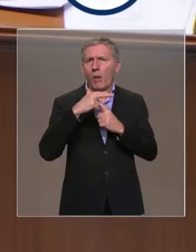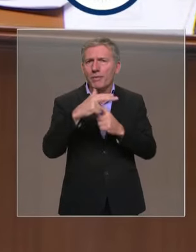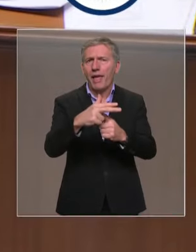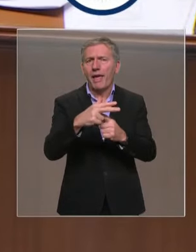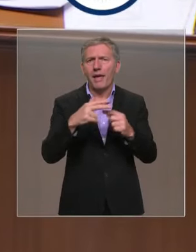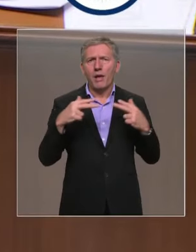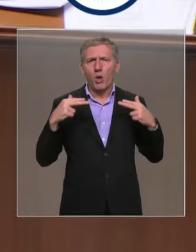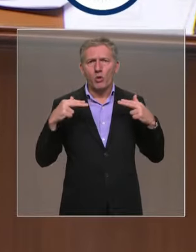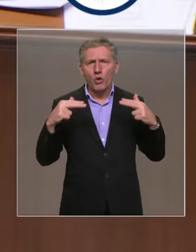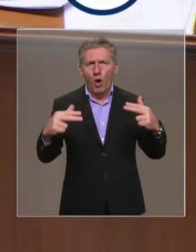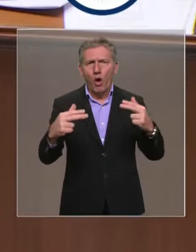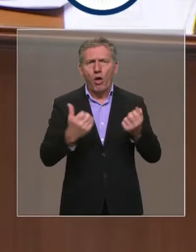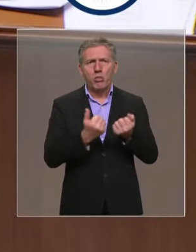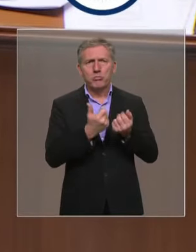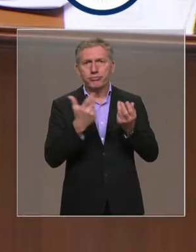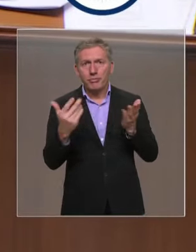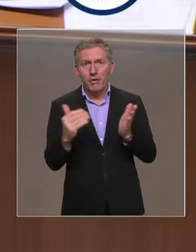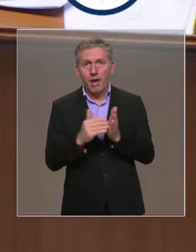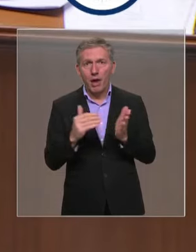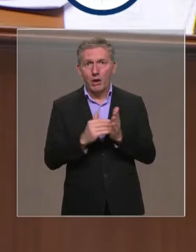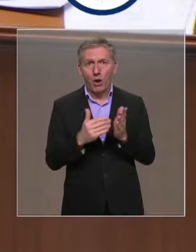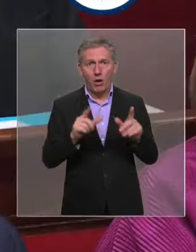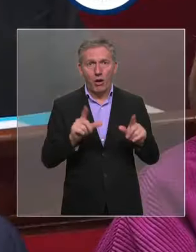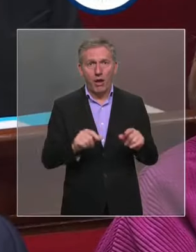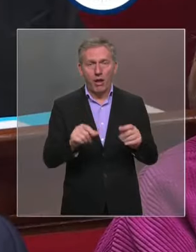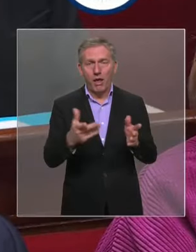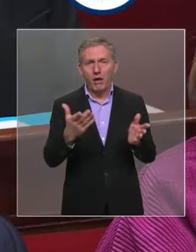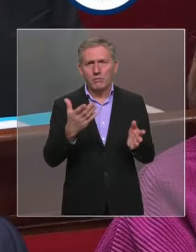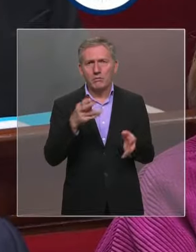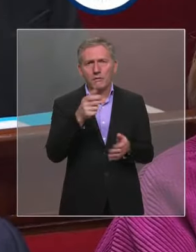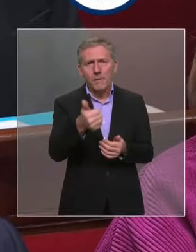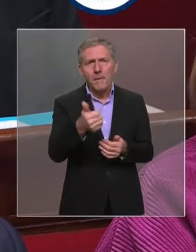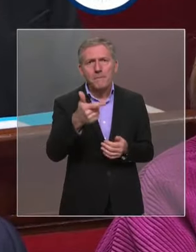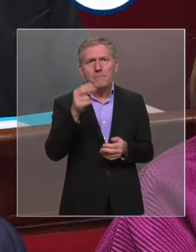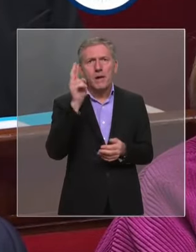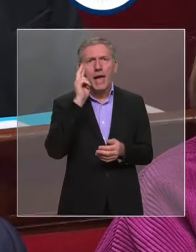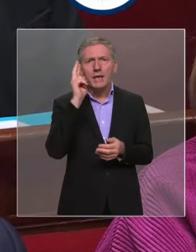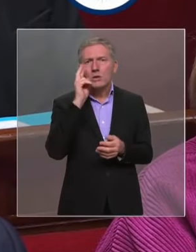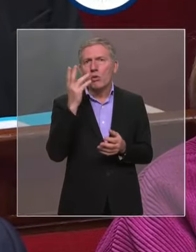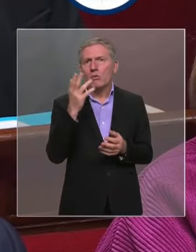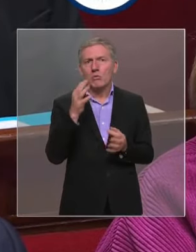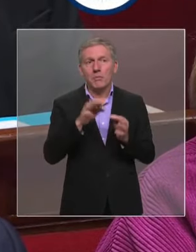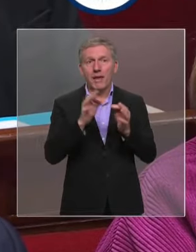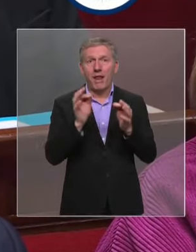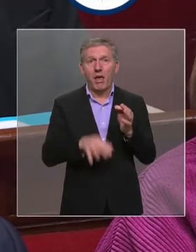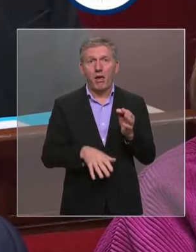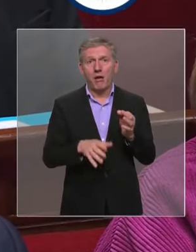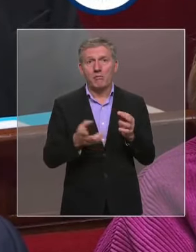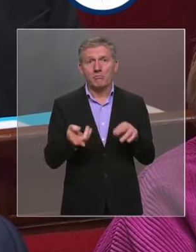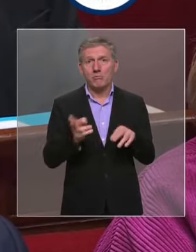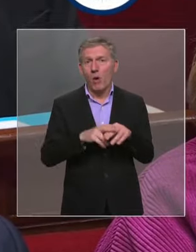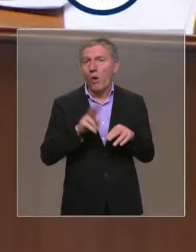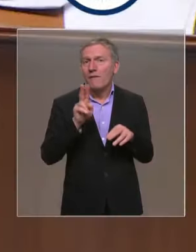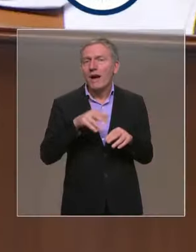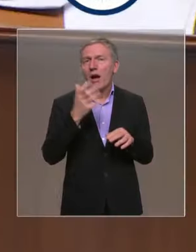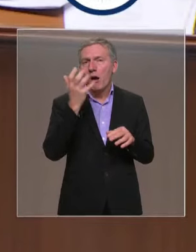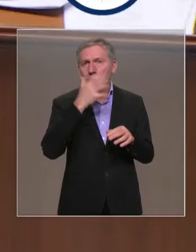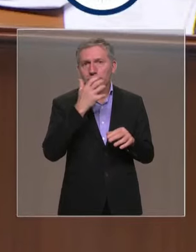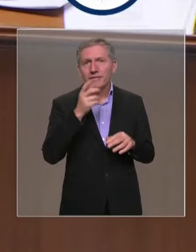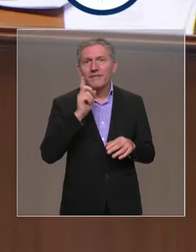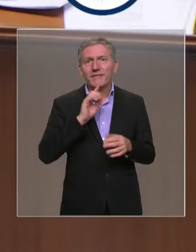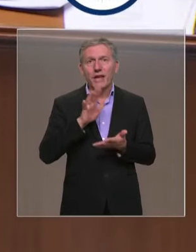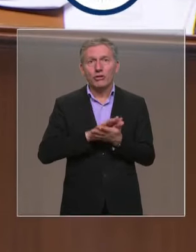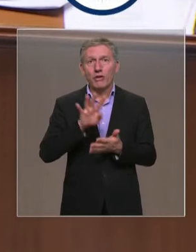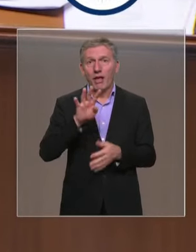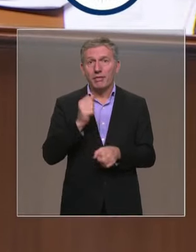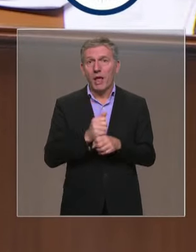et qui continuent de l'être. Parce que vous avez raison de le souligner. On a à la fois un bilan humain qui est dramatique avec cette petite fille de